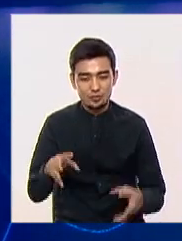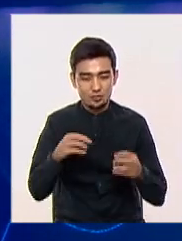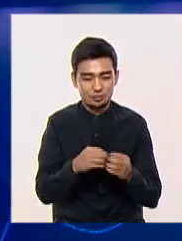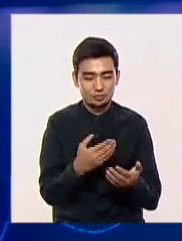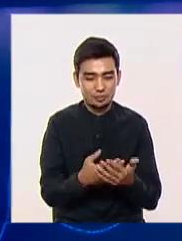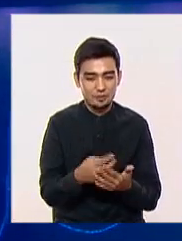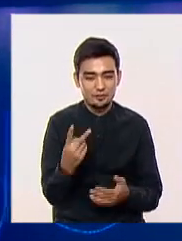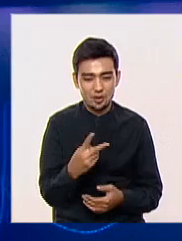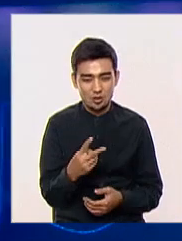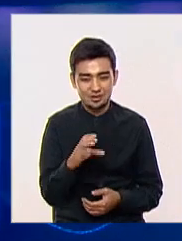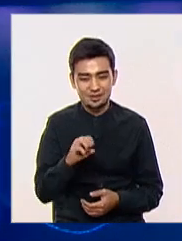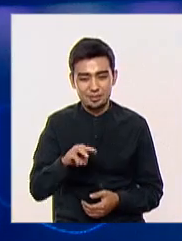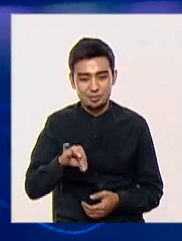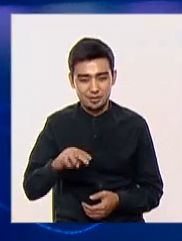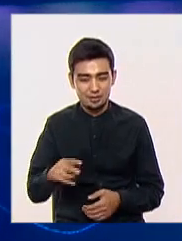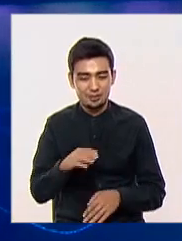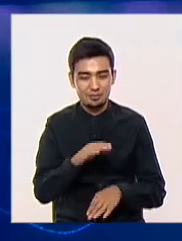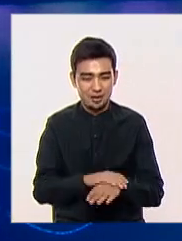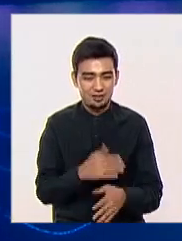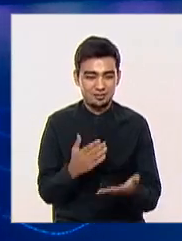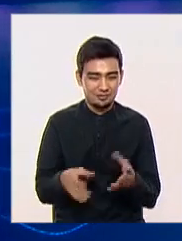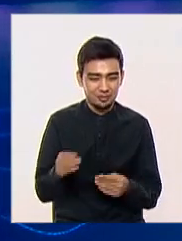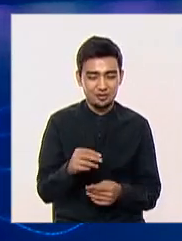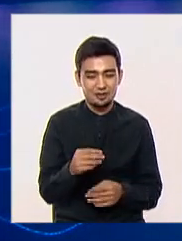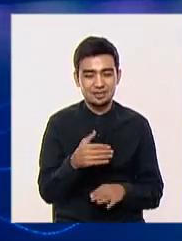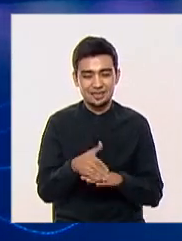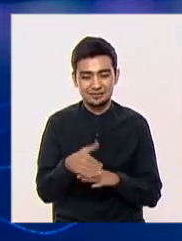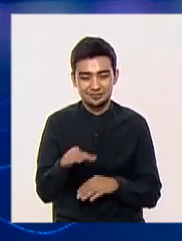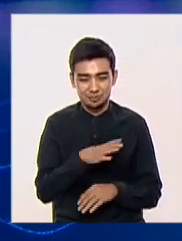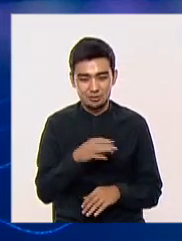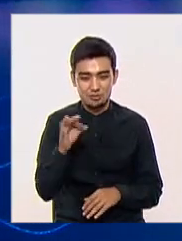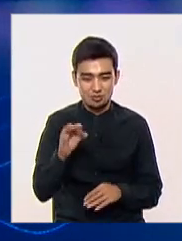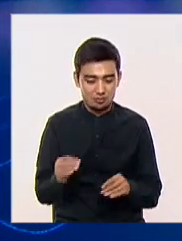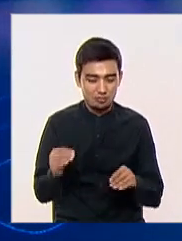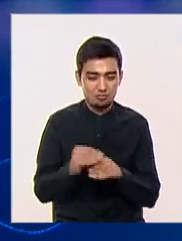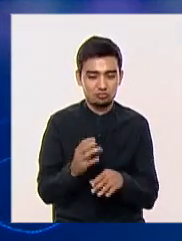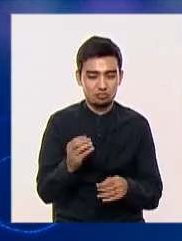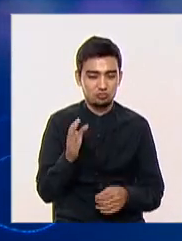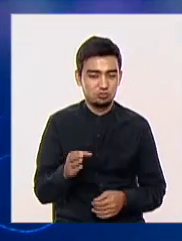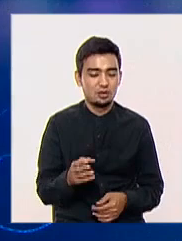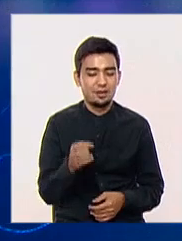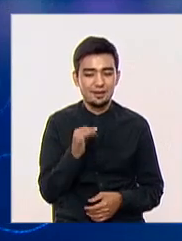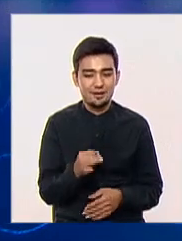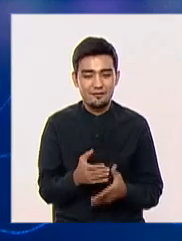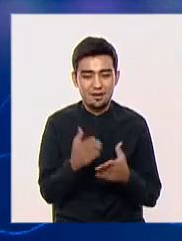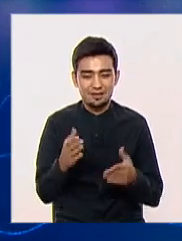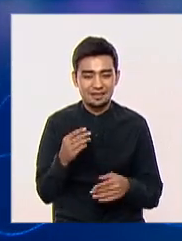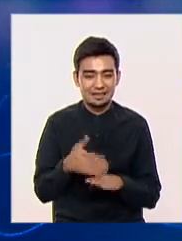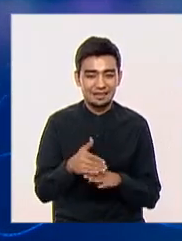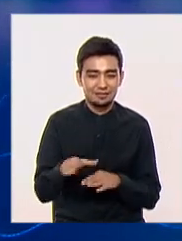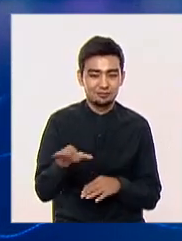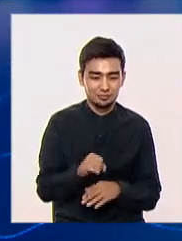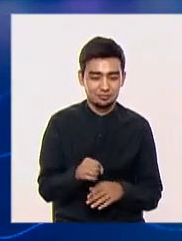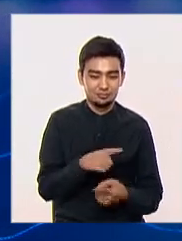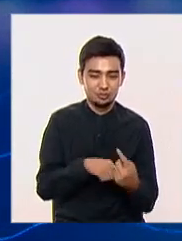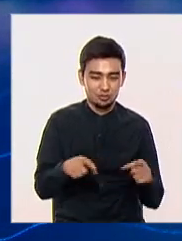барлық екінші деңгейлі қаржылық ұйымдар несиелердің пайыздық мөлшерлемесін ұлғайтады. Кәсіпкерлер жоғары пайызбен кредит алудан бас